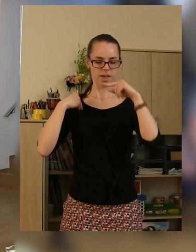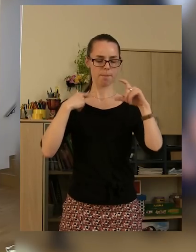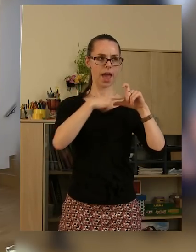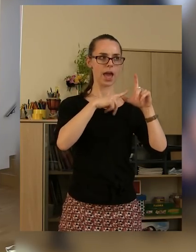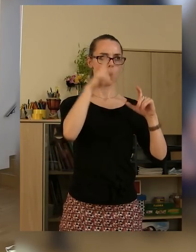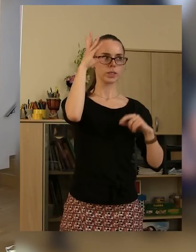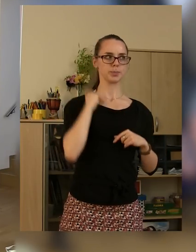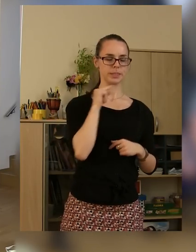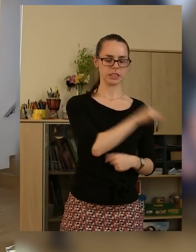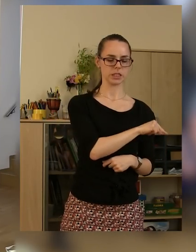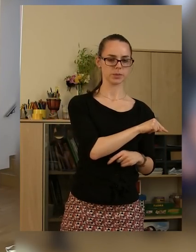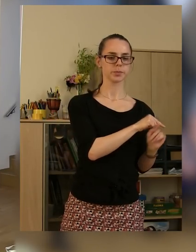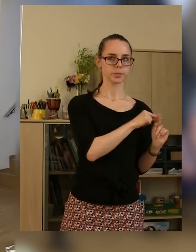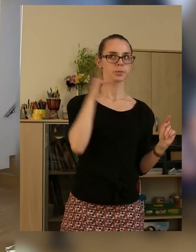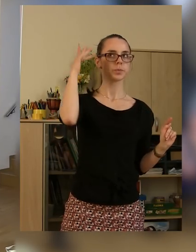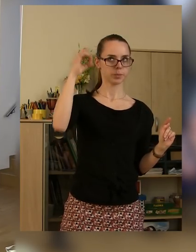mlčí.